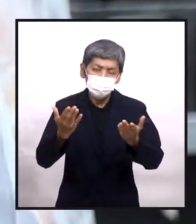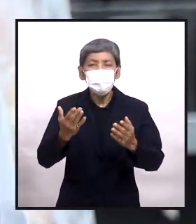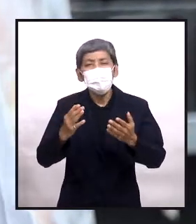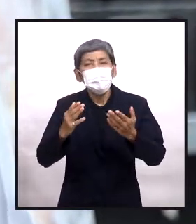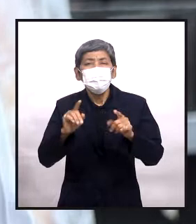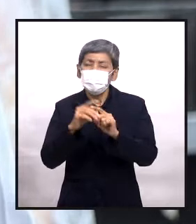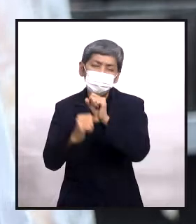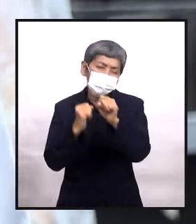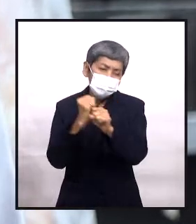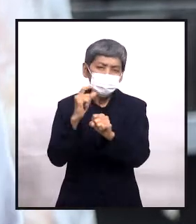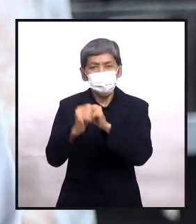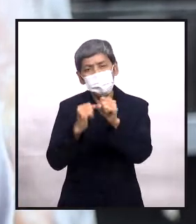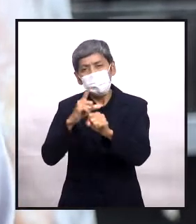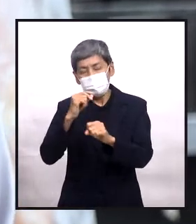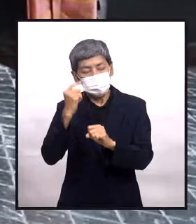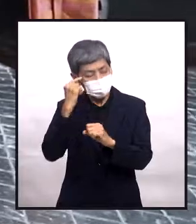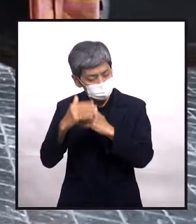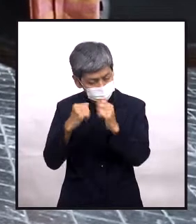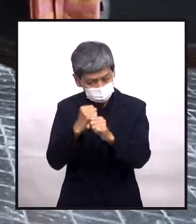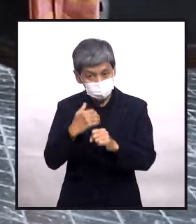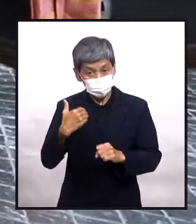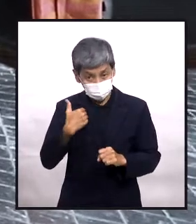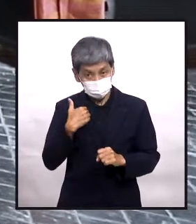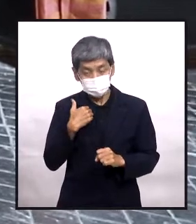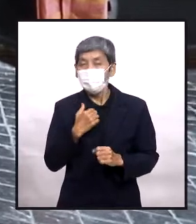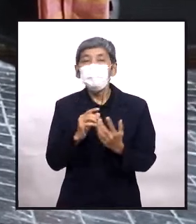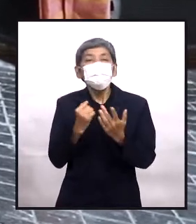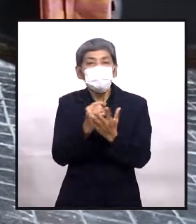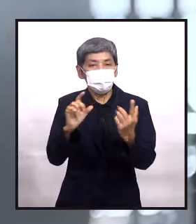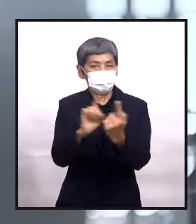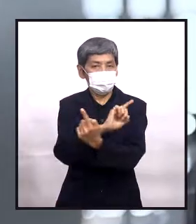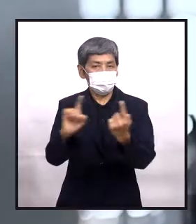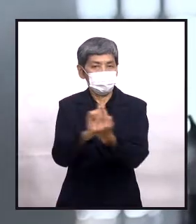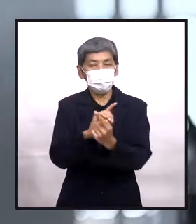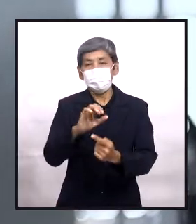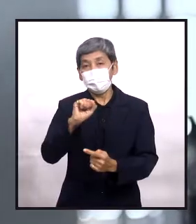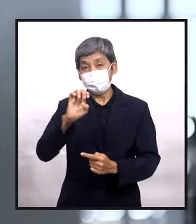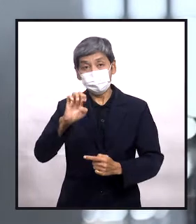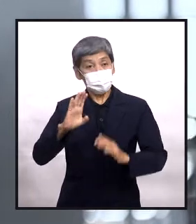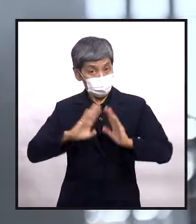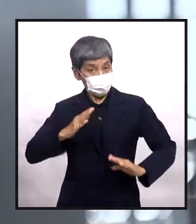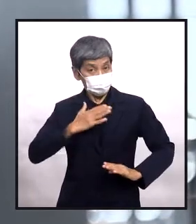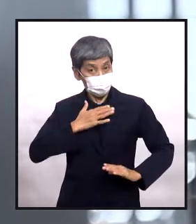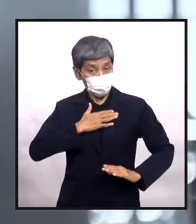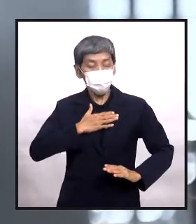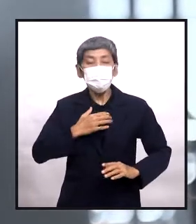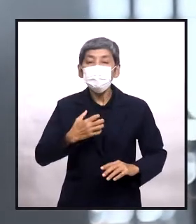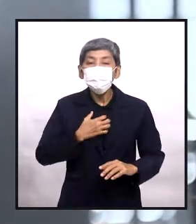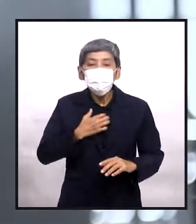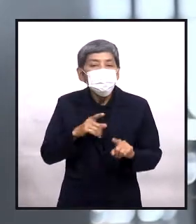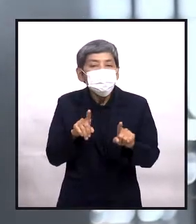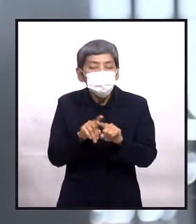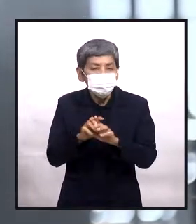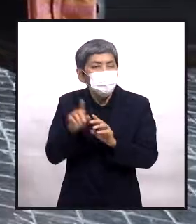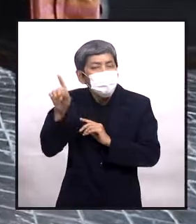มันประมาณ 20-30 ปีก็จริงแต่เมืองไทยเพิ่งนั่นก็ตอนนี้เขาเรียกวิสาหกิจเพื่อสังคมอะเนา ะ แต่ถ้า SE สำหรับผมเนี่ยจะเป็นใกล้เคียงกับ